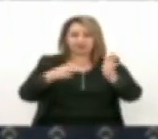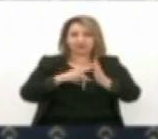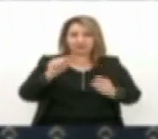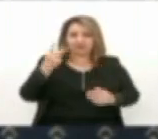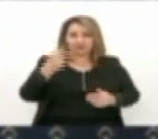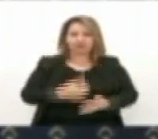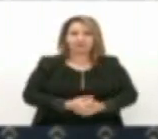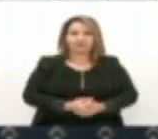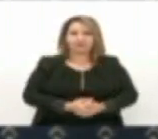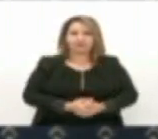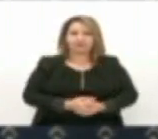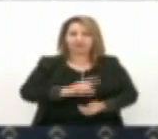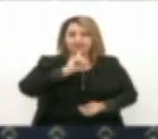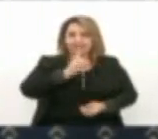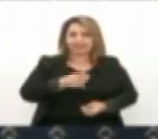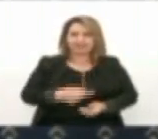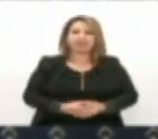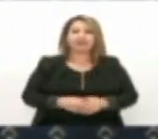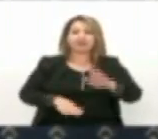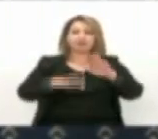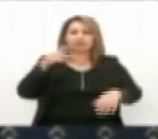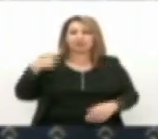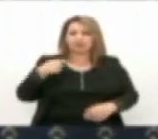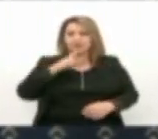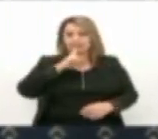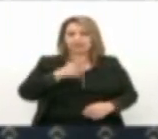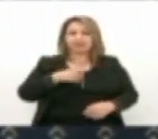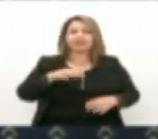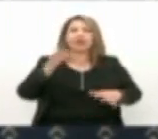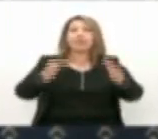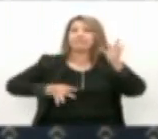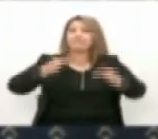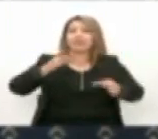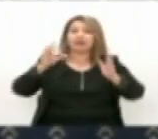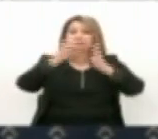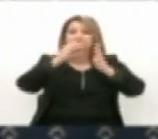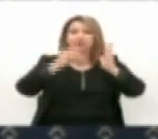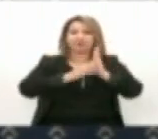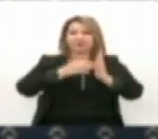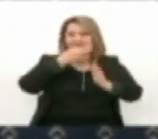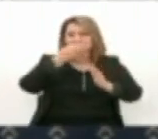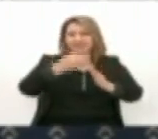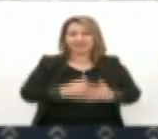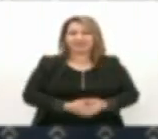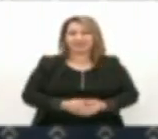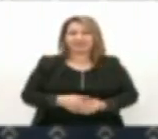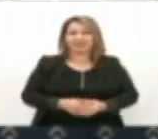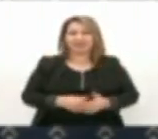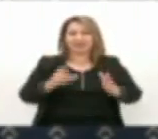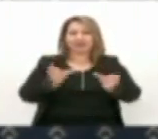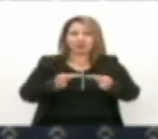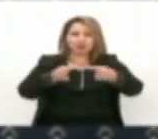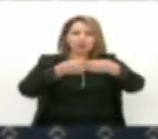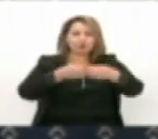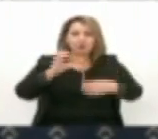2022 من قبل السيد رئيس المجلس الشعبي الوطني لقرار المحكمة الدستورية المذكور أعلاه، عقدت لجنة الشؤون القانونية